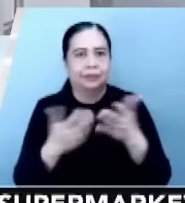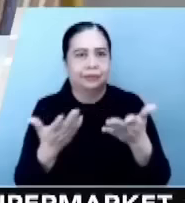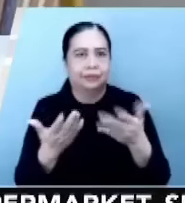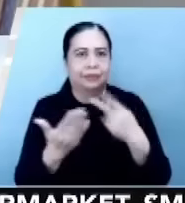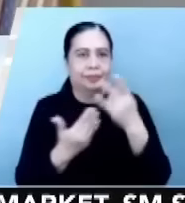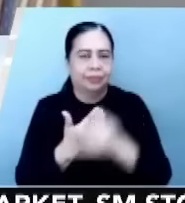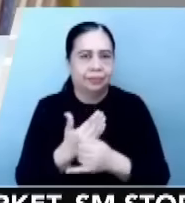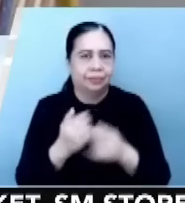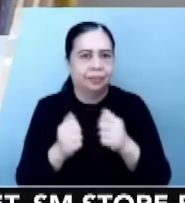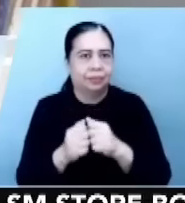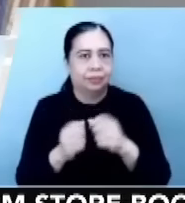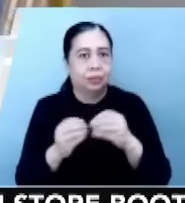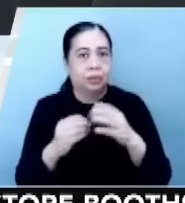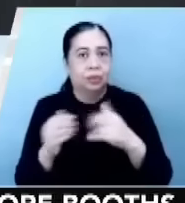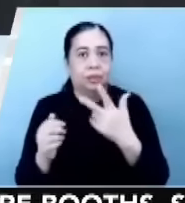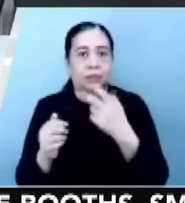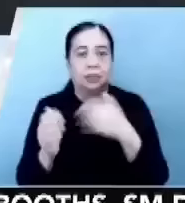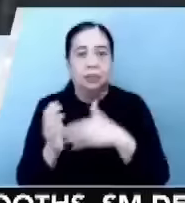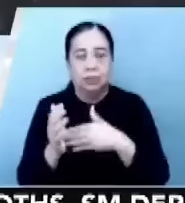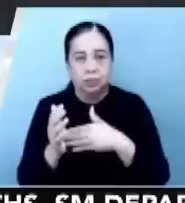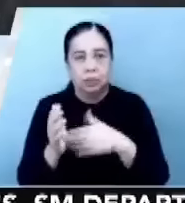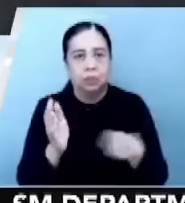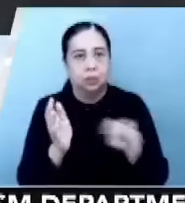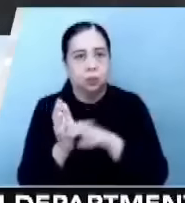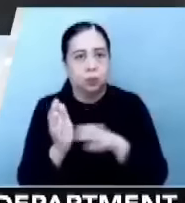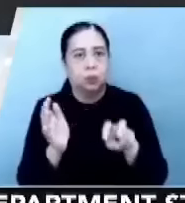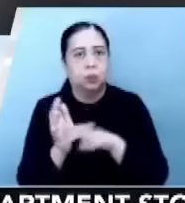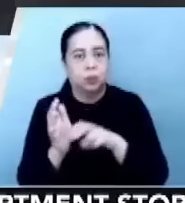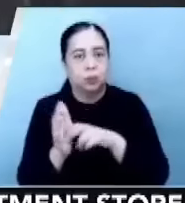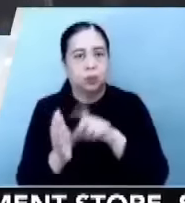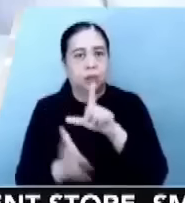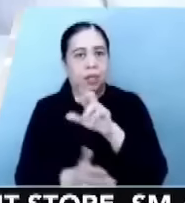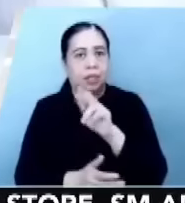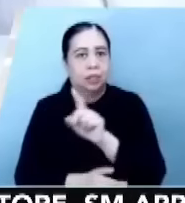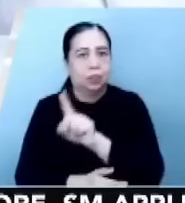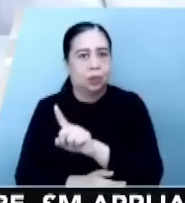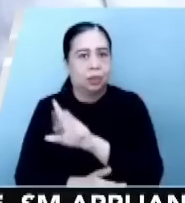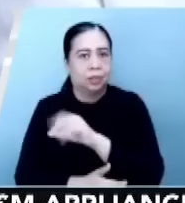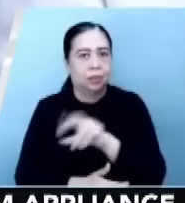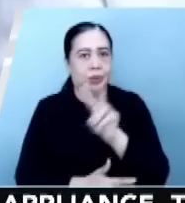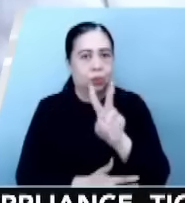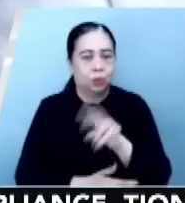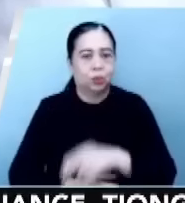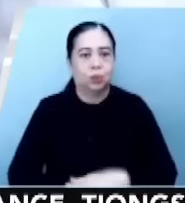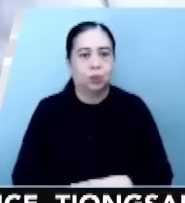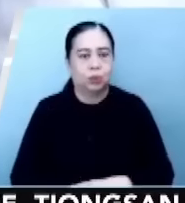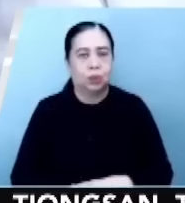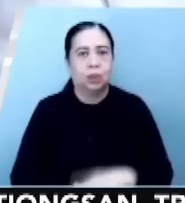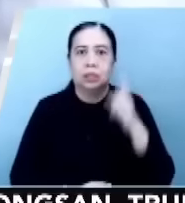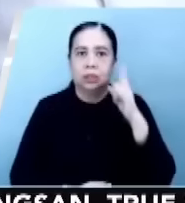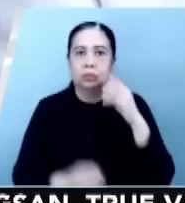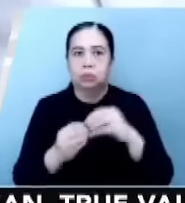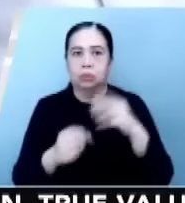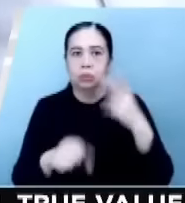lampas 300,000 pasaherong sumasakay sa LRT Line 1 at 2. We think it's going to double to